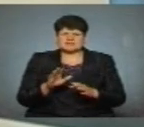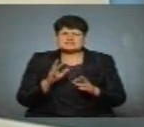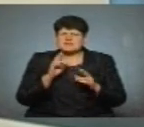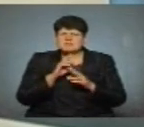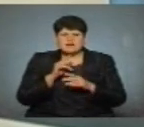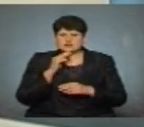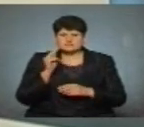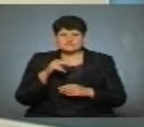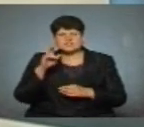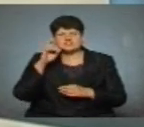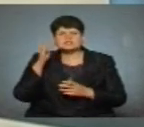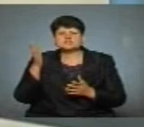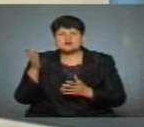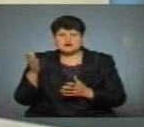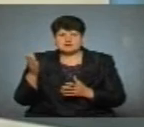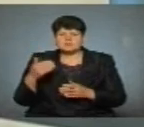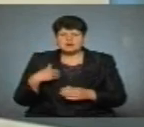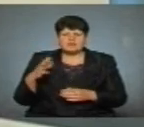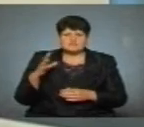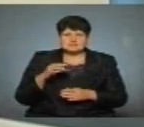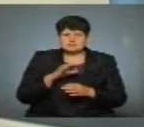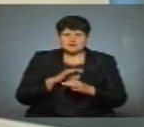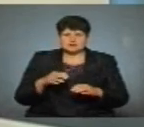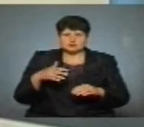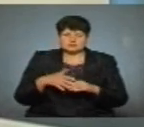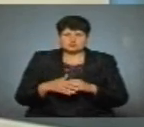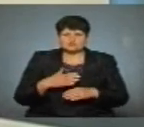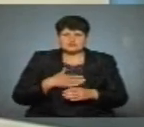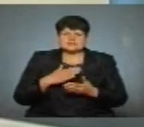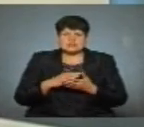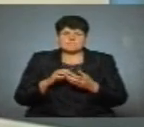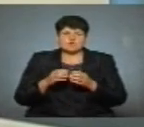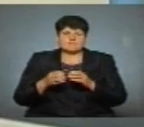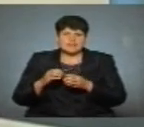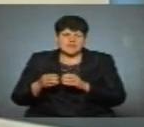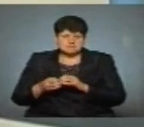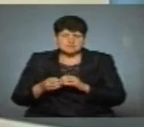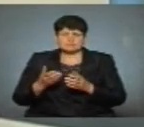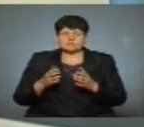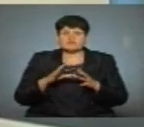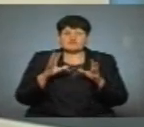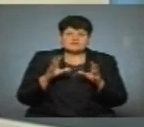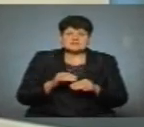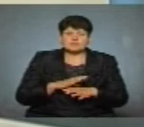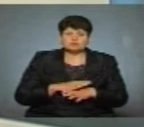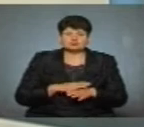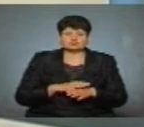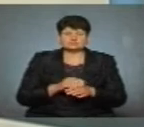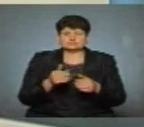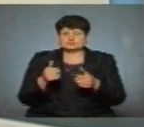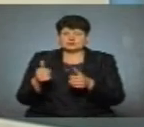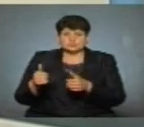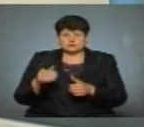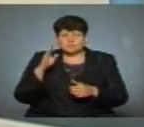неправильно звинувачувати державу в чомусь. Ми всі прекрасно розуміємо, що в нас є проблеми, тому що якби все було дуже гладко, в хлопців,